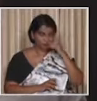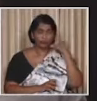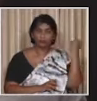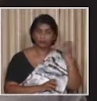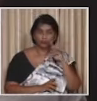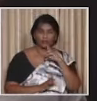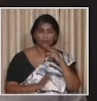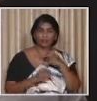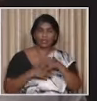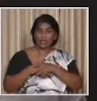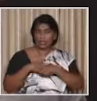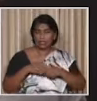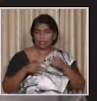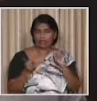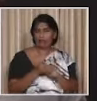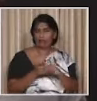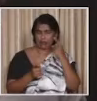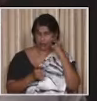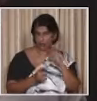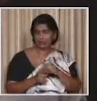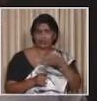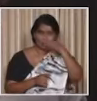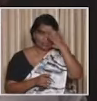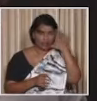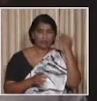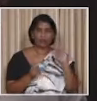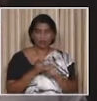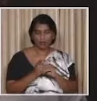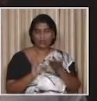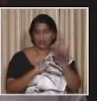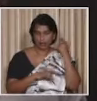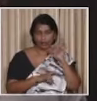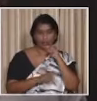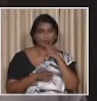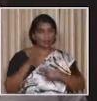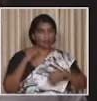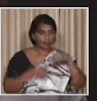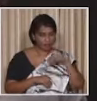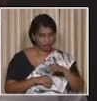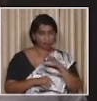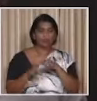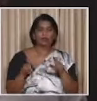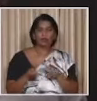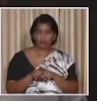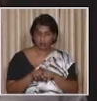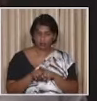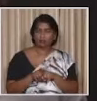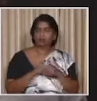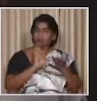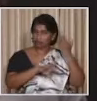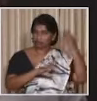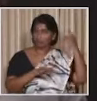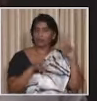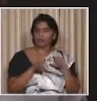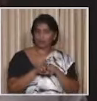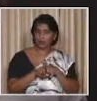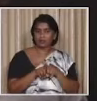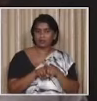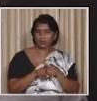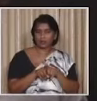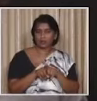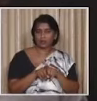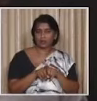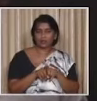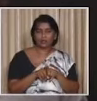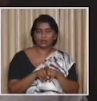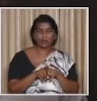කරා ජාතිවාදී ගැන. ජාතිවාදී ඉතිහාසයක් තිබෙනවා. මැතිවරණ ඉතිහාසයේ වගේමයි ජාතිවාදී ඉතිහාසයේ. ජාතිවාදී